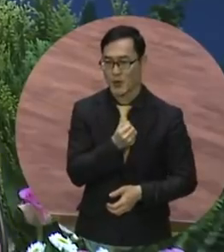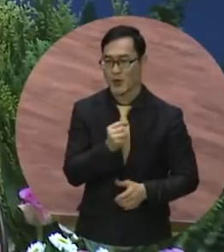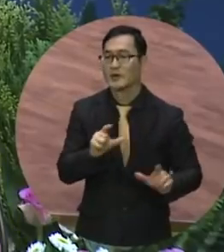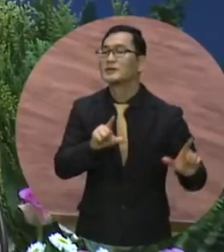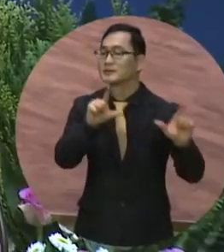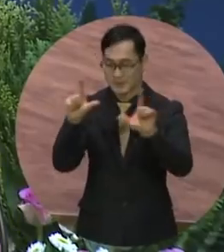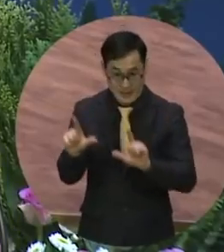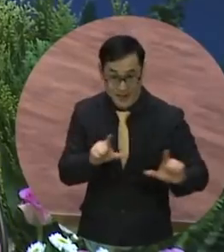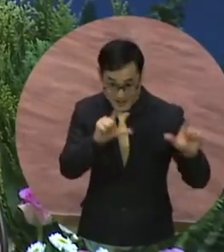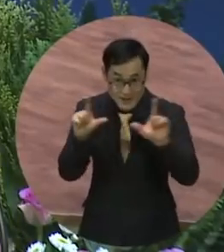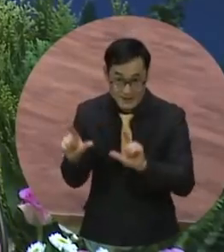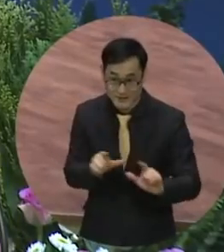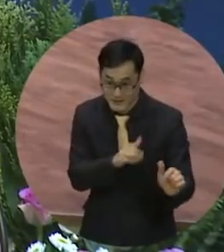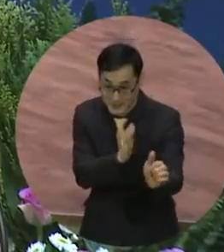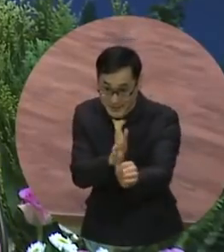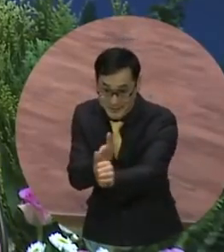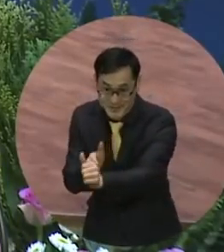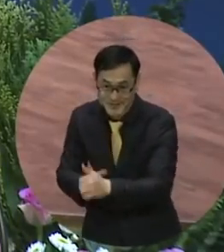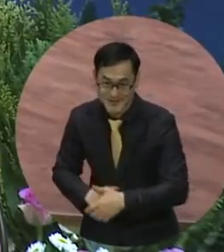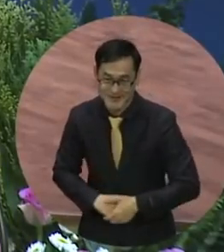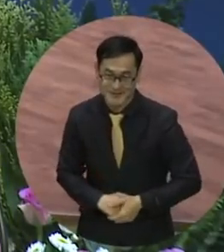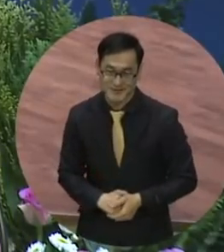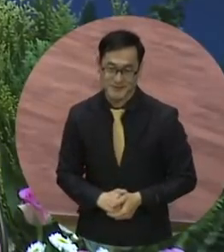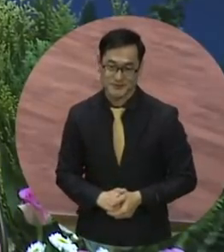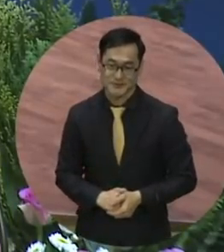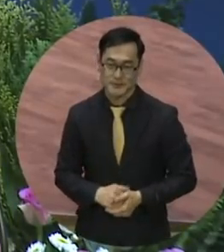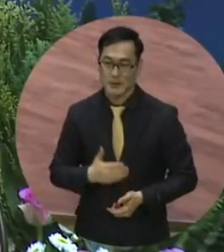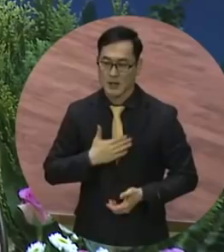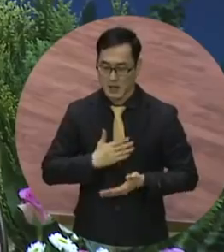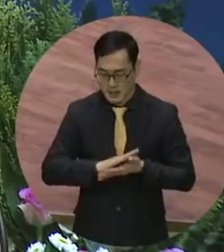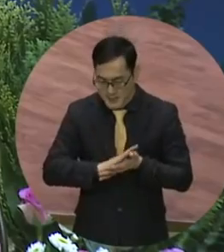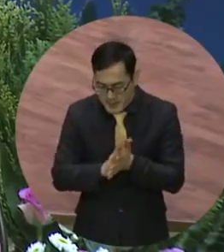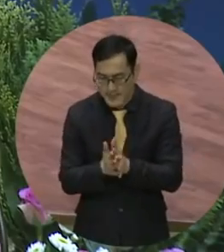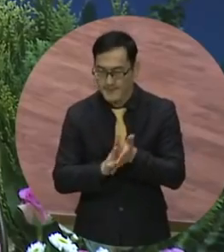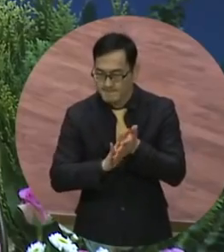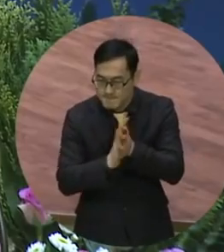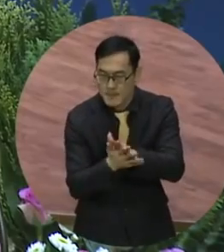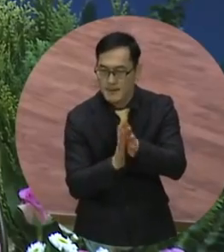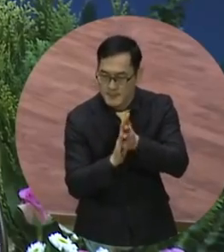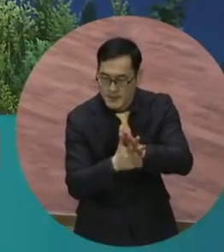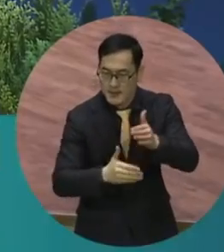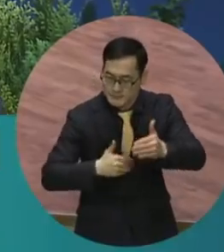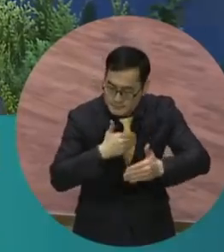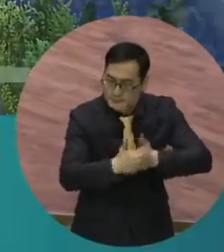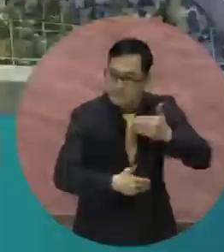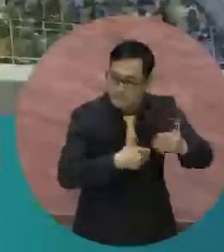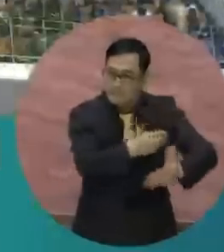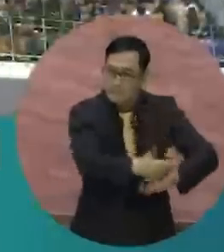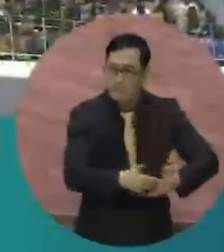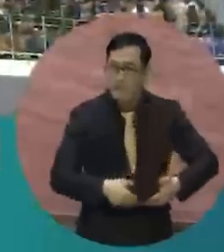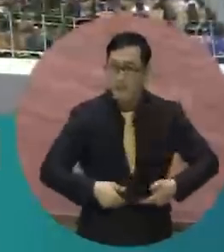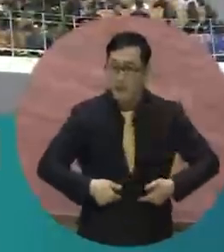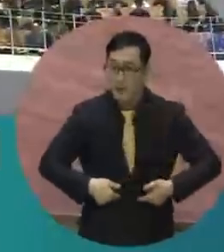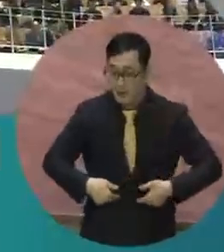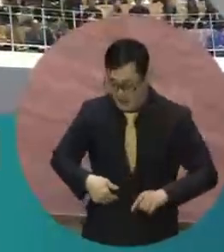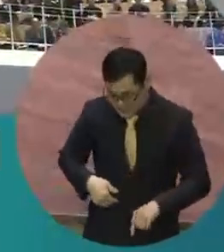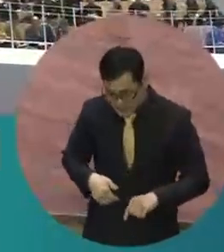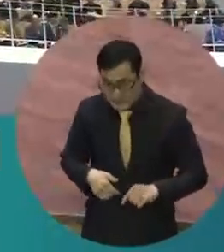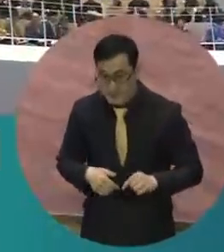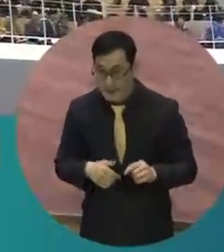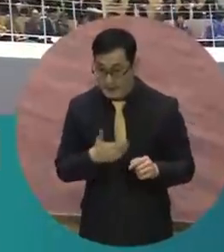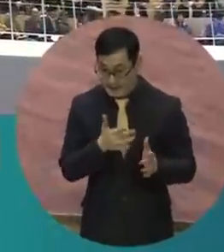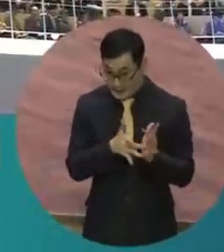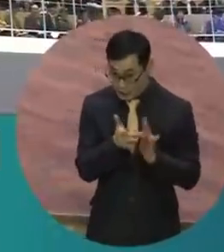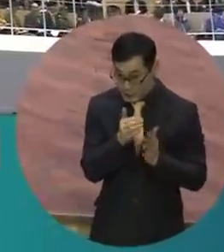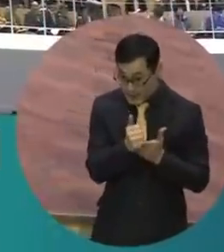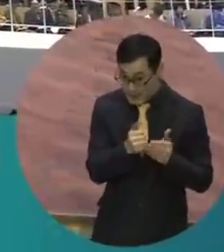그렇게 여러분들이 이렇게 변해 가야 됩니다. 7절에 보니까 예수께서 사랑하시는 그